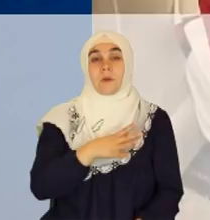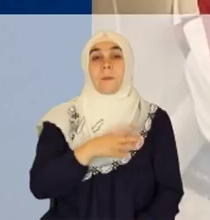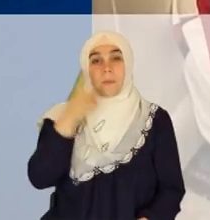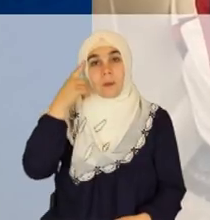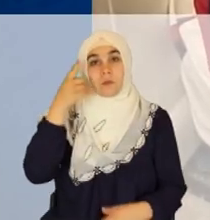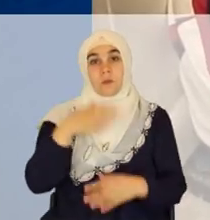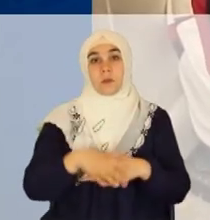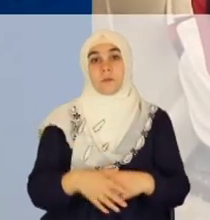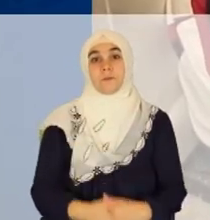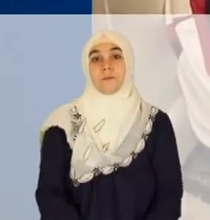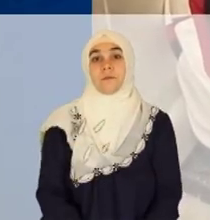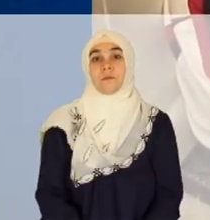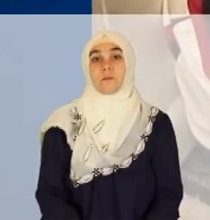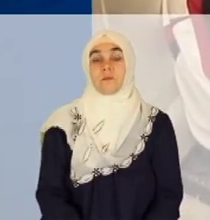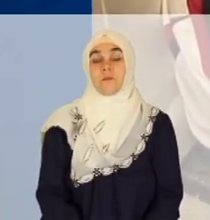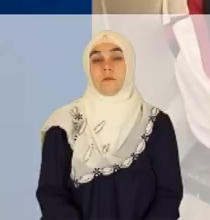Tushunarlimi?